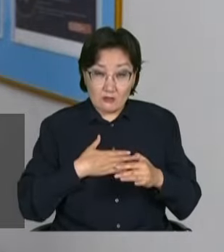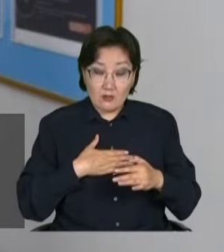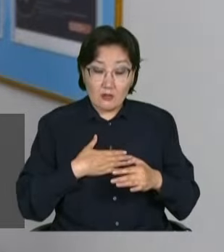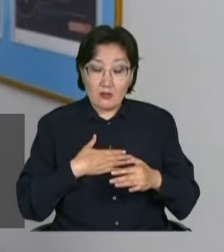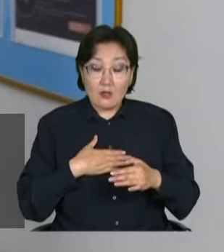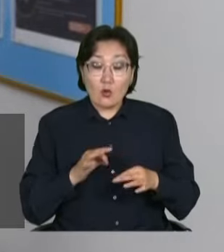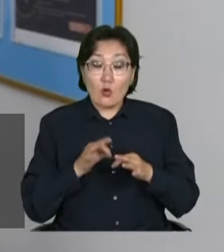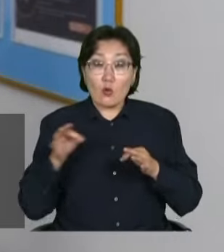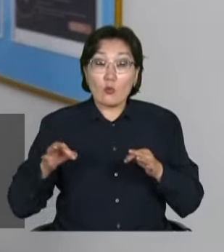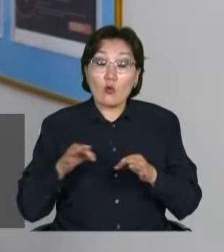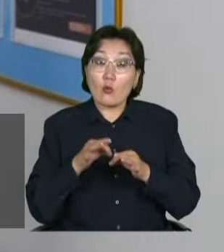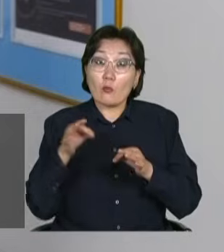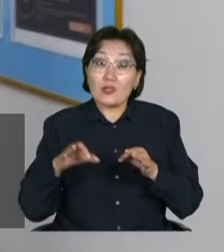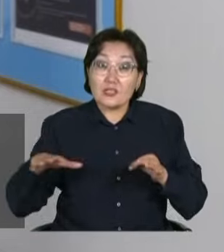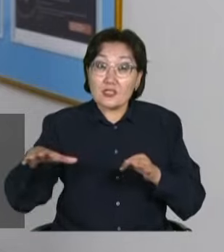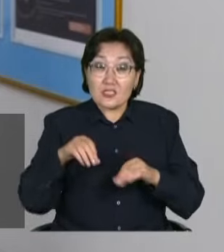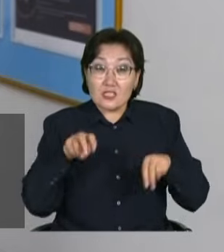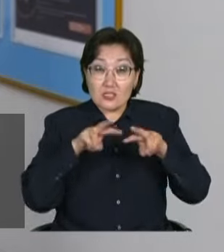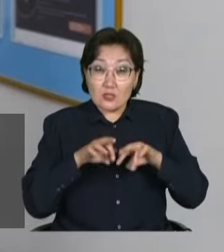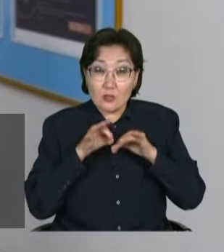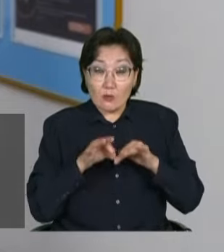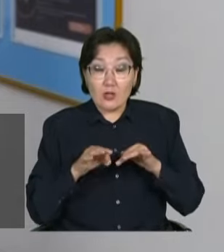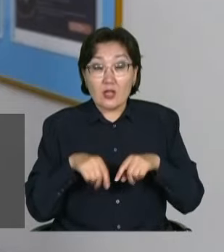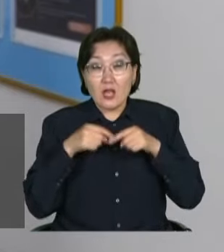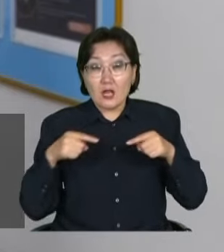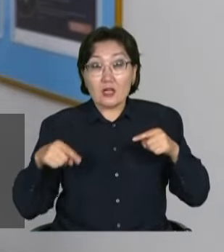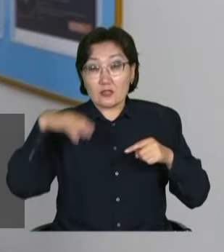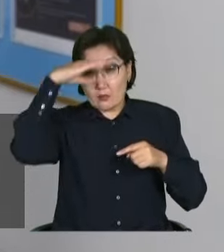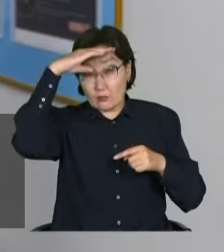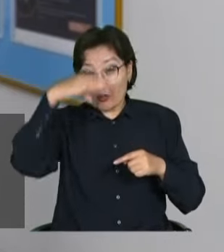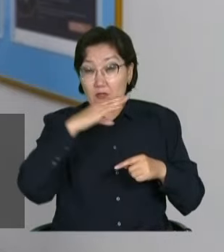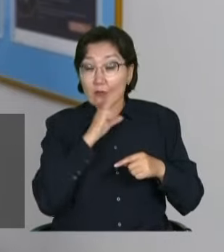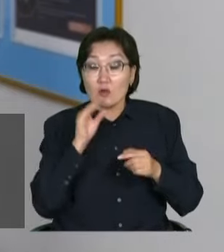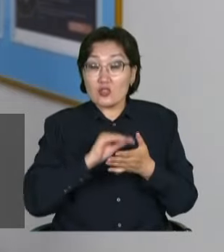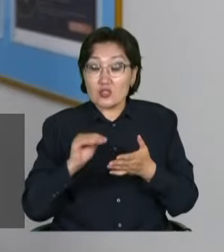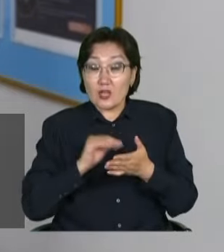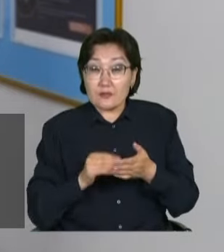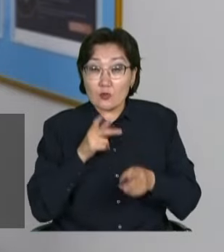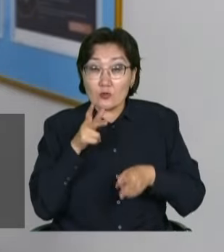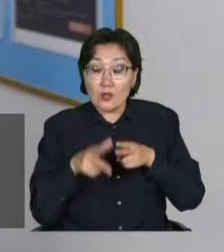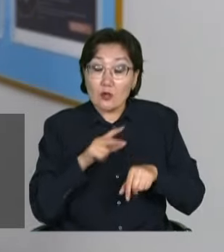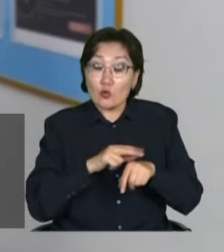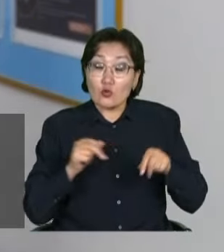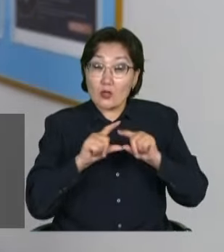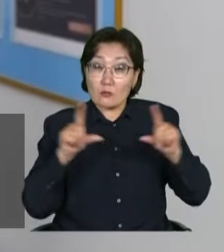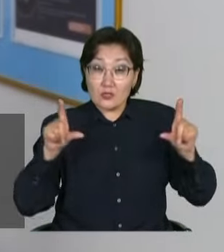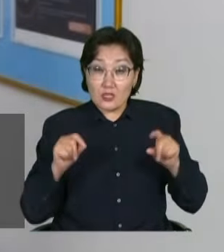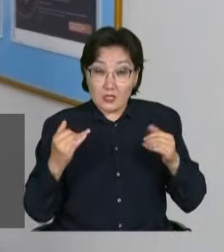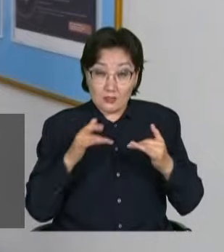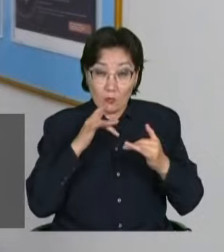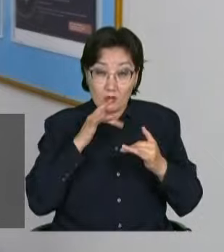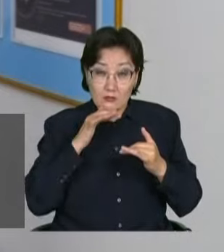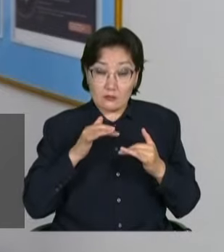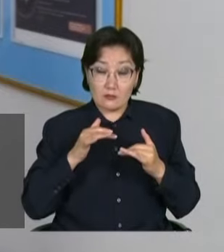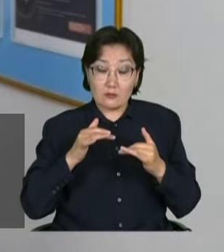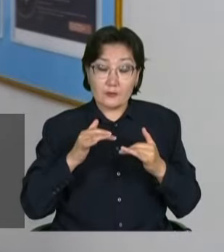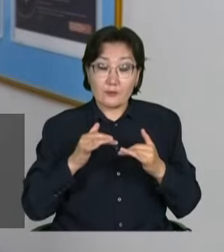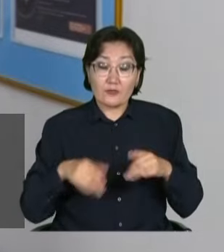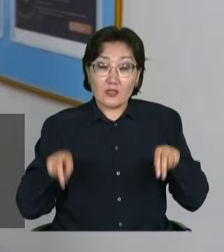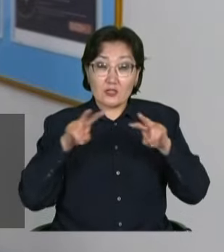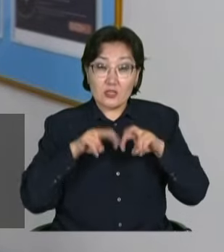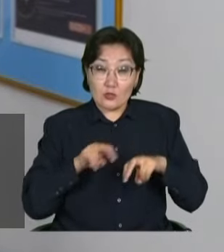біздің облысты тексеріп жатыр. Және де әр түрлі ата-аналардың жазған шағымдарымен құқық қорғау органдары қазіргі таңда